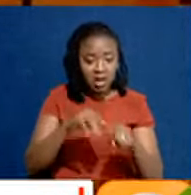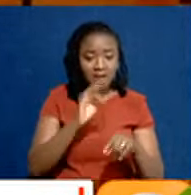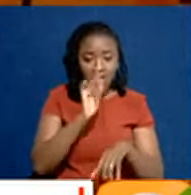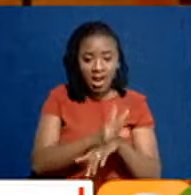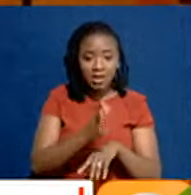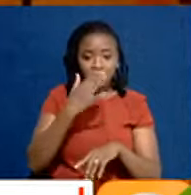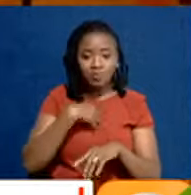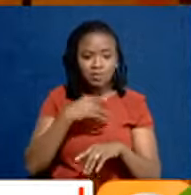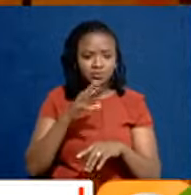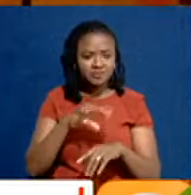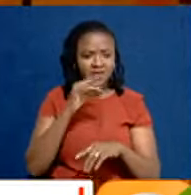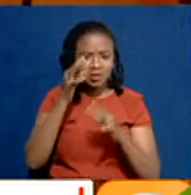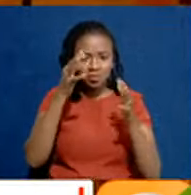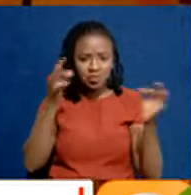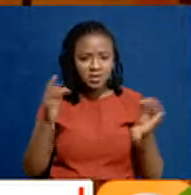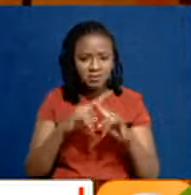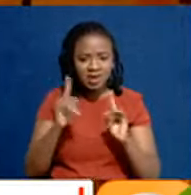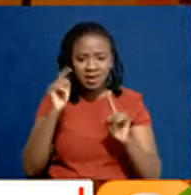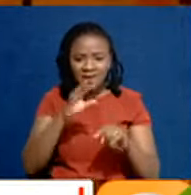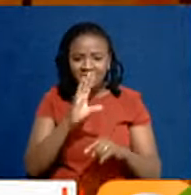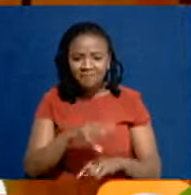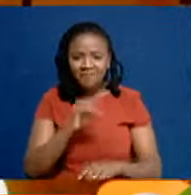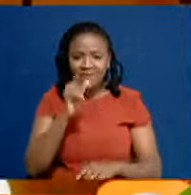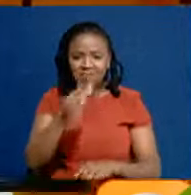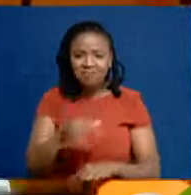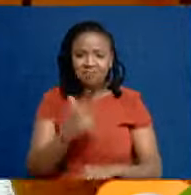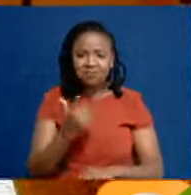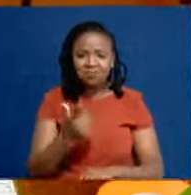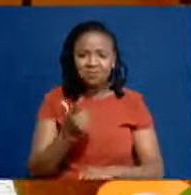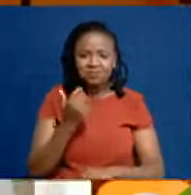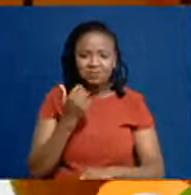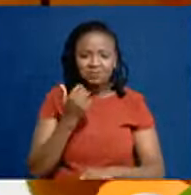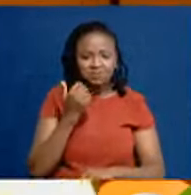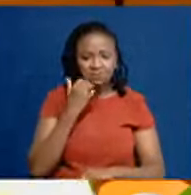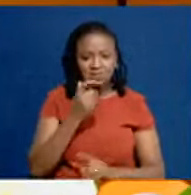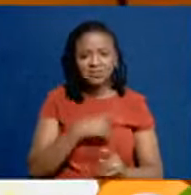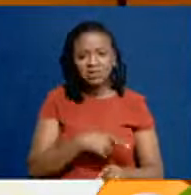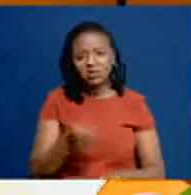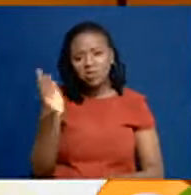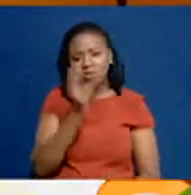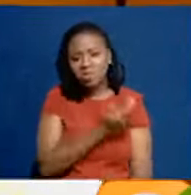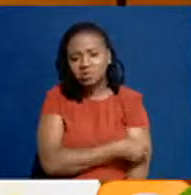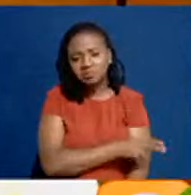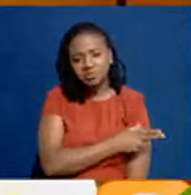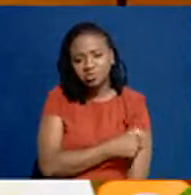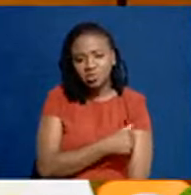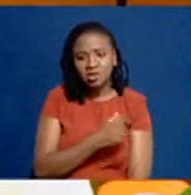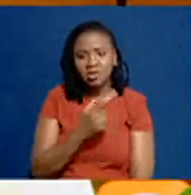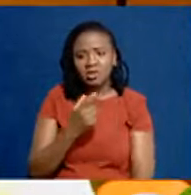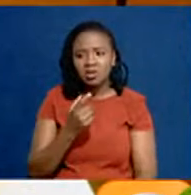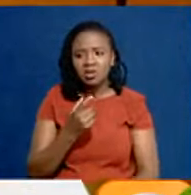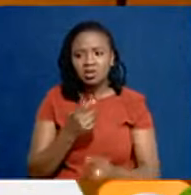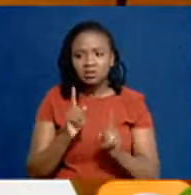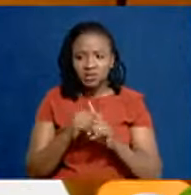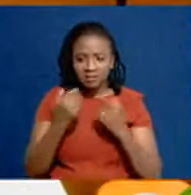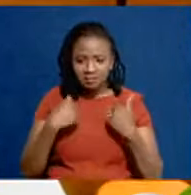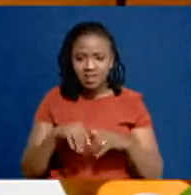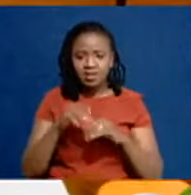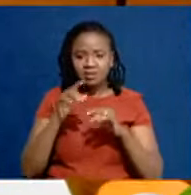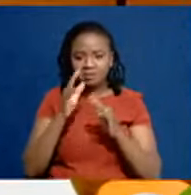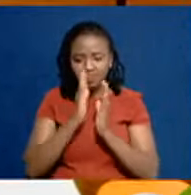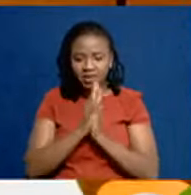Lakini vile nikuja nikapata mwenye harusi amegonjeka, imenibidi mpaka nikaenda kwa hospitali, tukampeleka mpaka mochari na nimemwombea na ndio